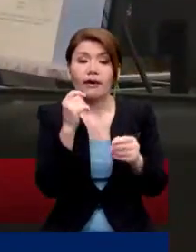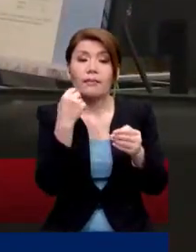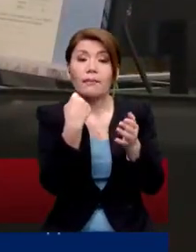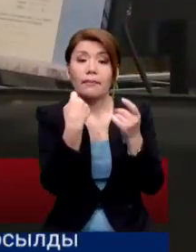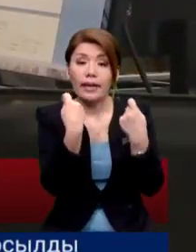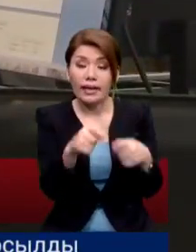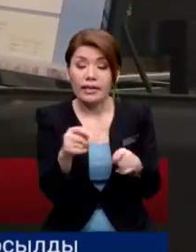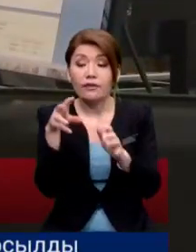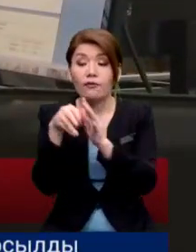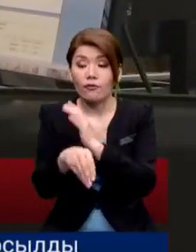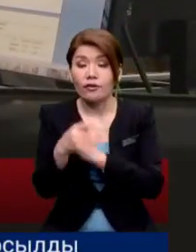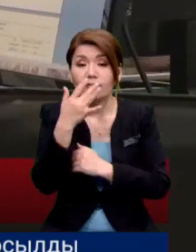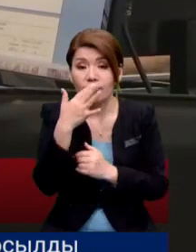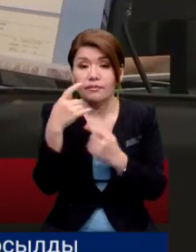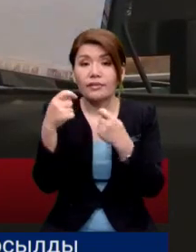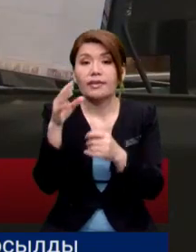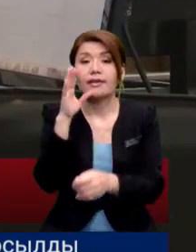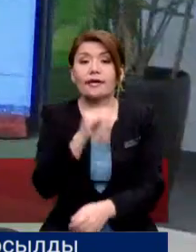Оның ішінде шетелдіктерге де.